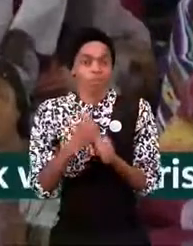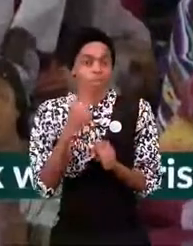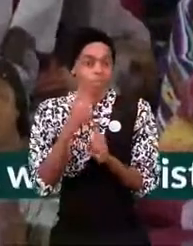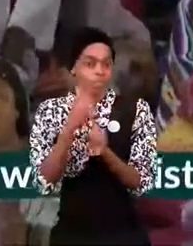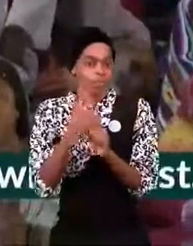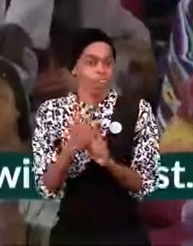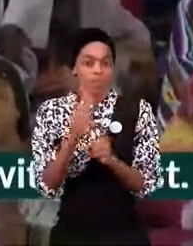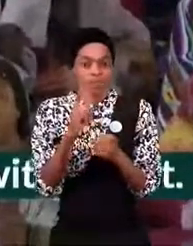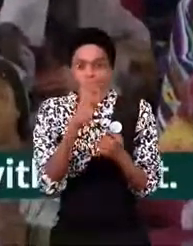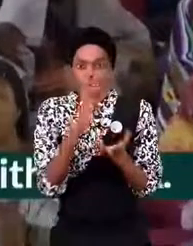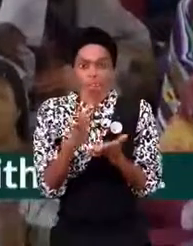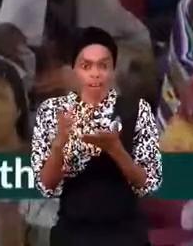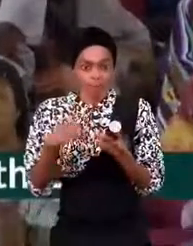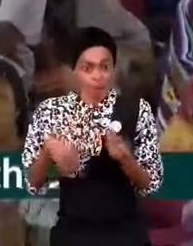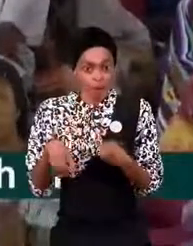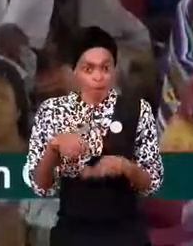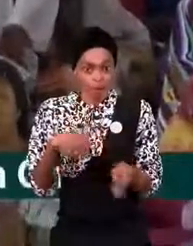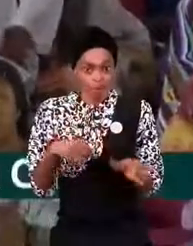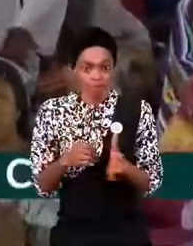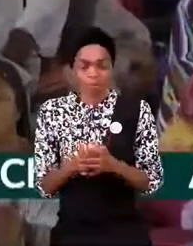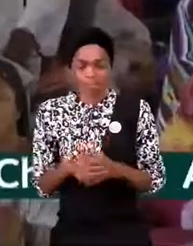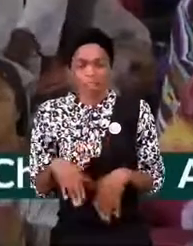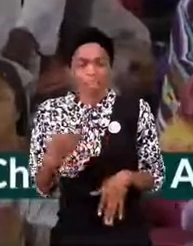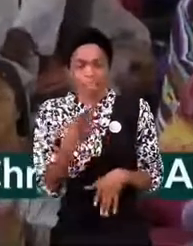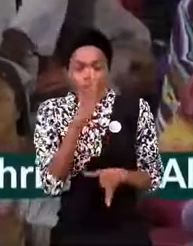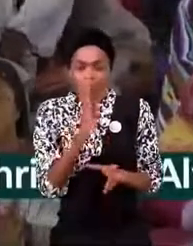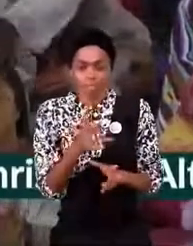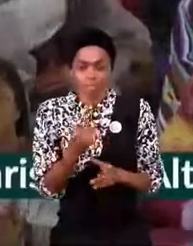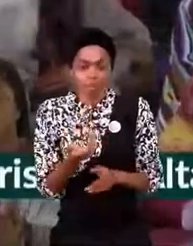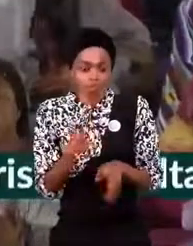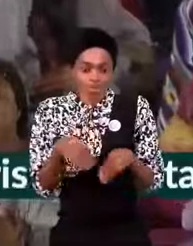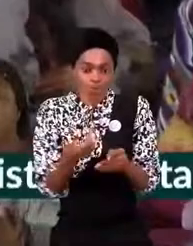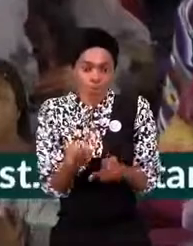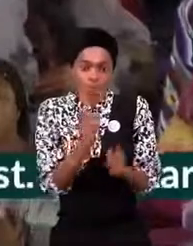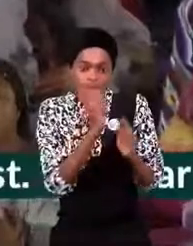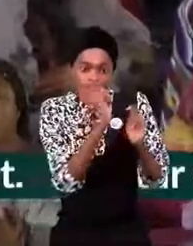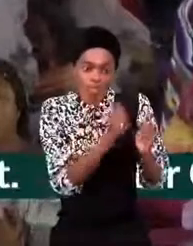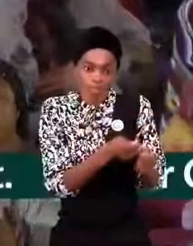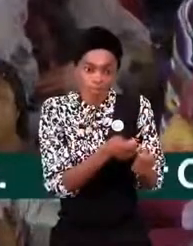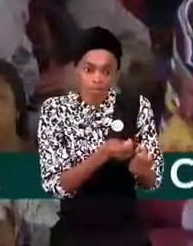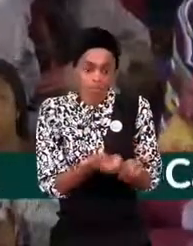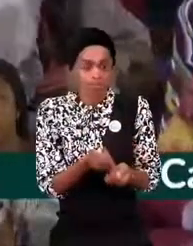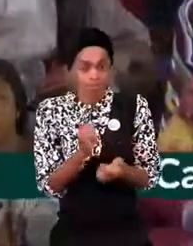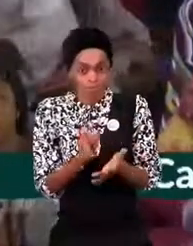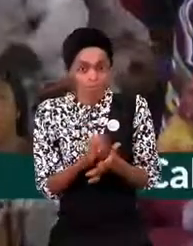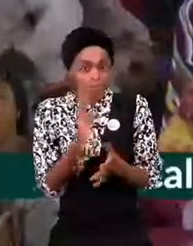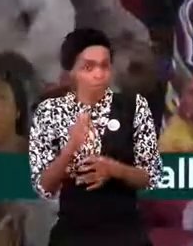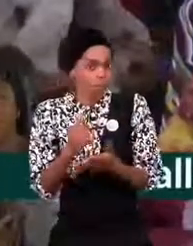Seigneur, il y a une séance spéciale qui sera organisée pour vous. Et cela vous